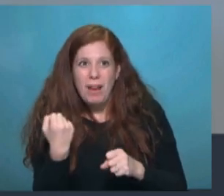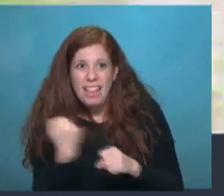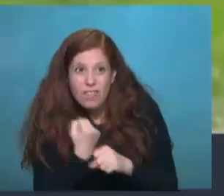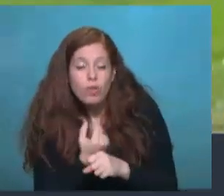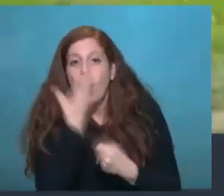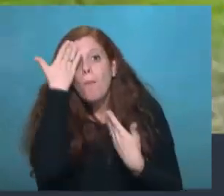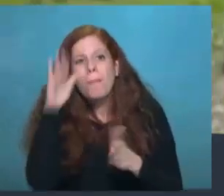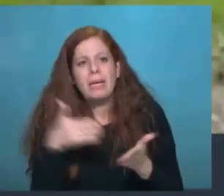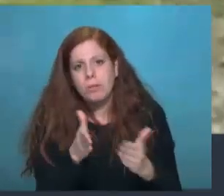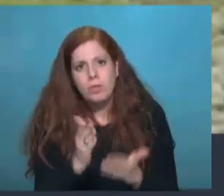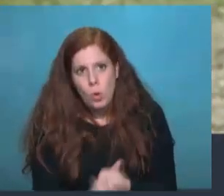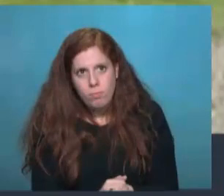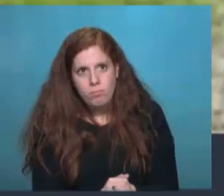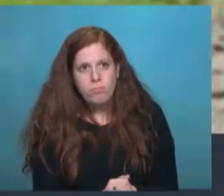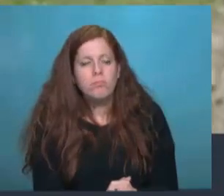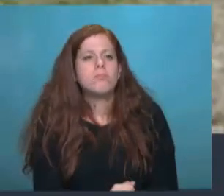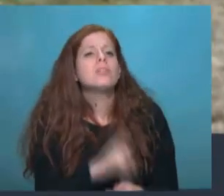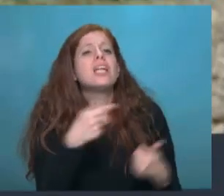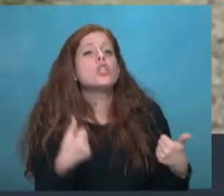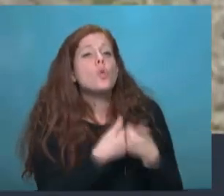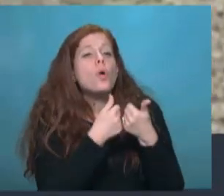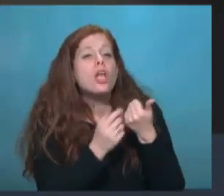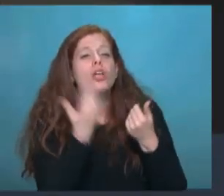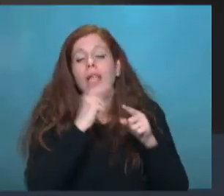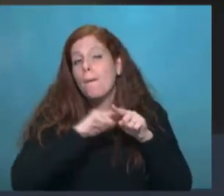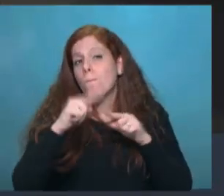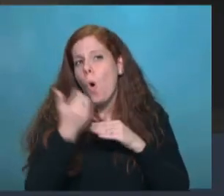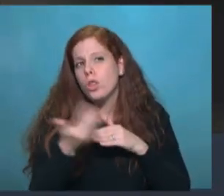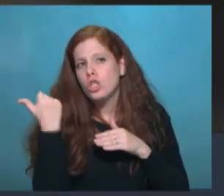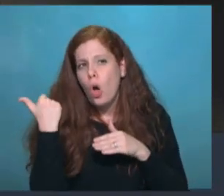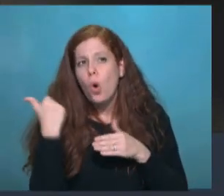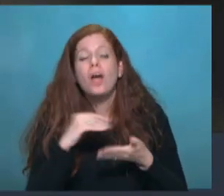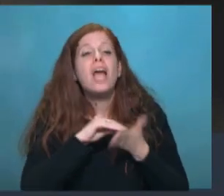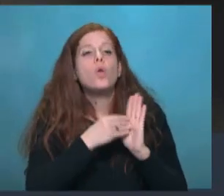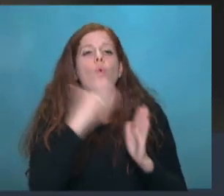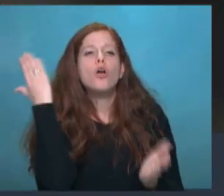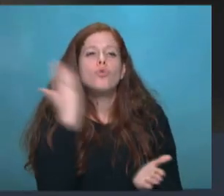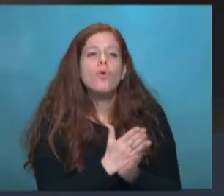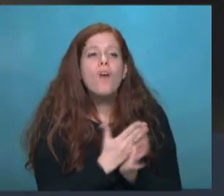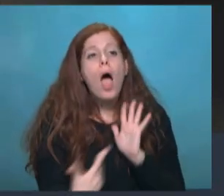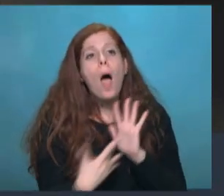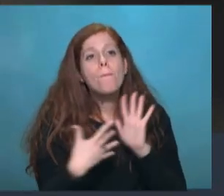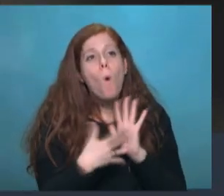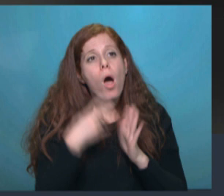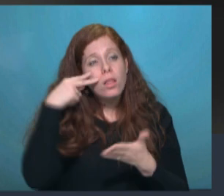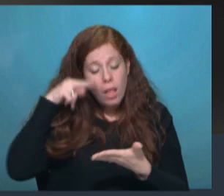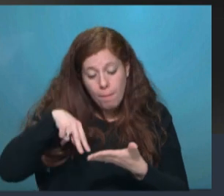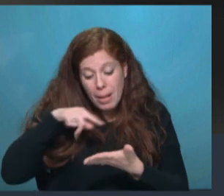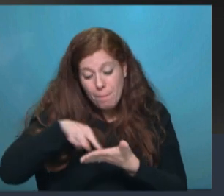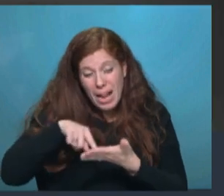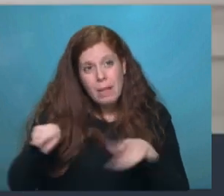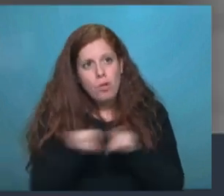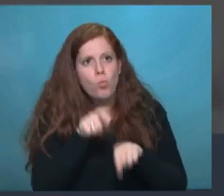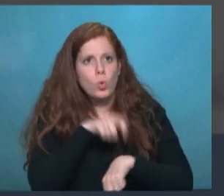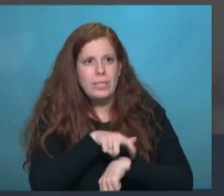המסלולים. הנה תאונה שהתרחשה בחודש האחרון, והדוח שקובע, הבוחן הביט בטאבלט באותה